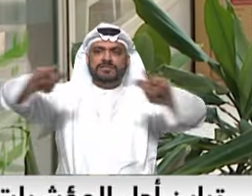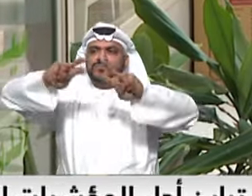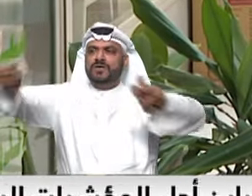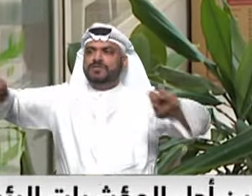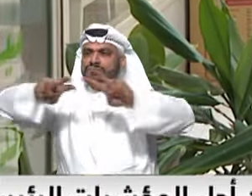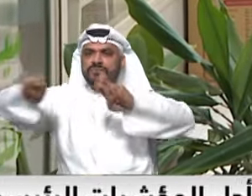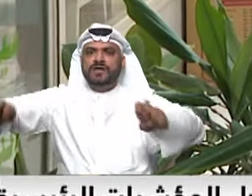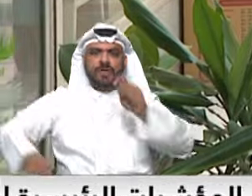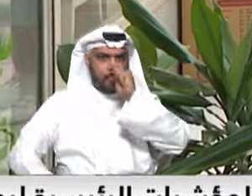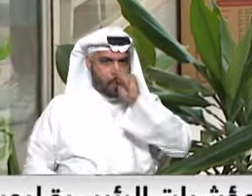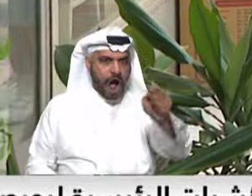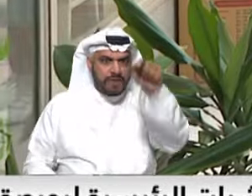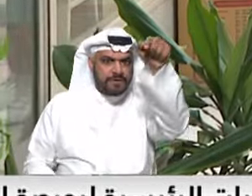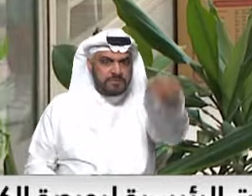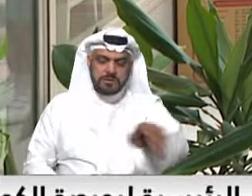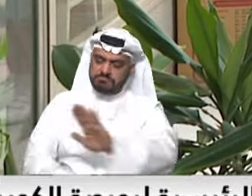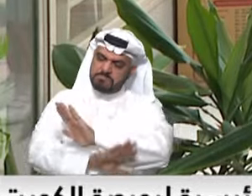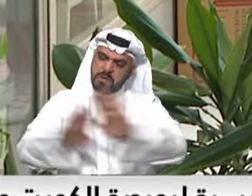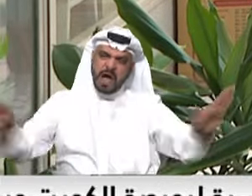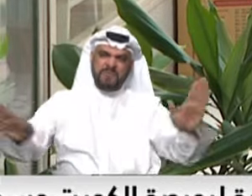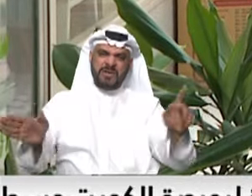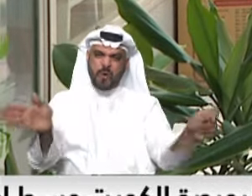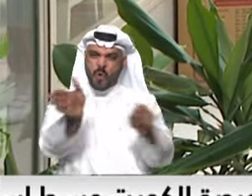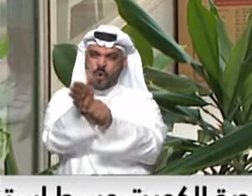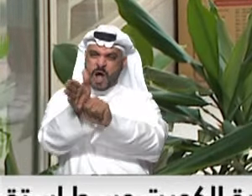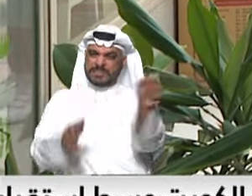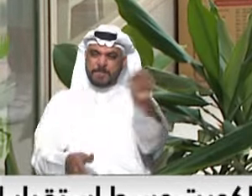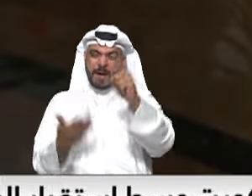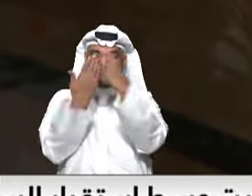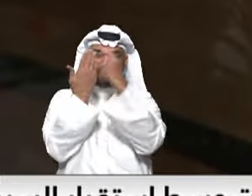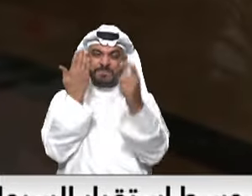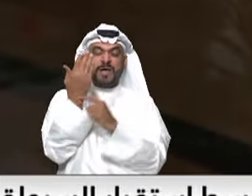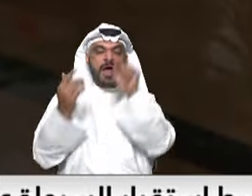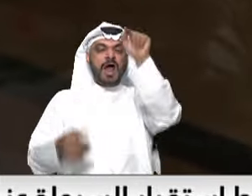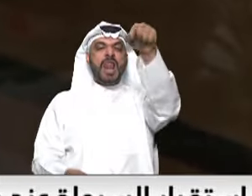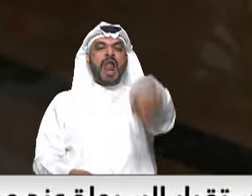المخالفين وتطبيق الإجراءات الحازمة من قبل